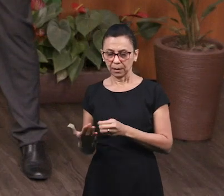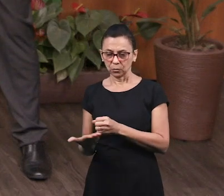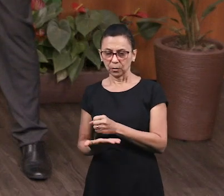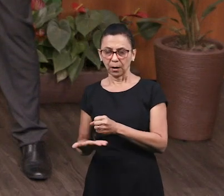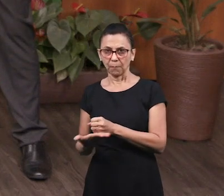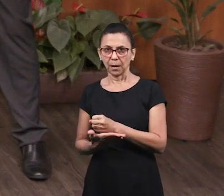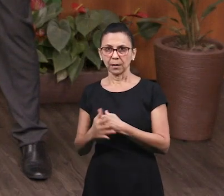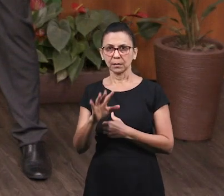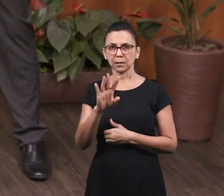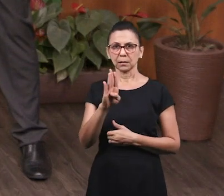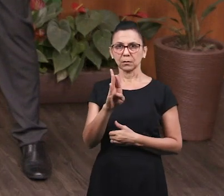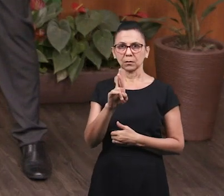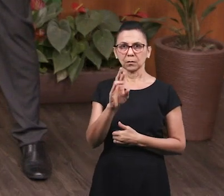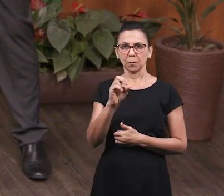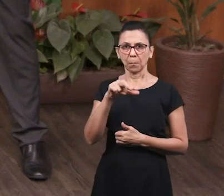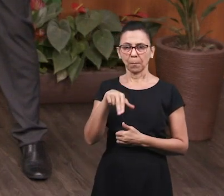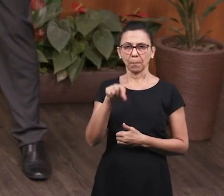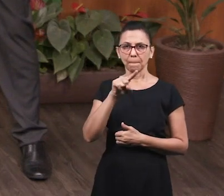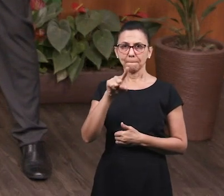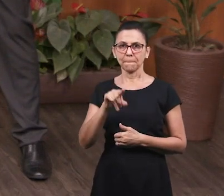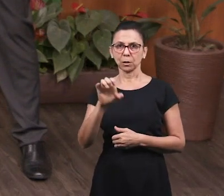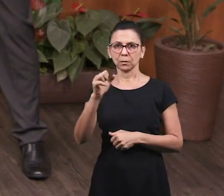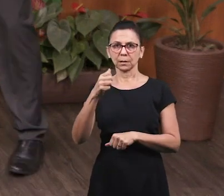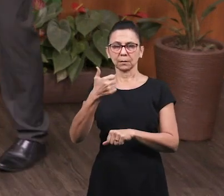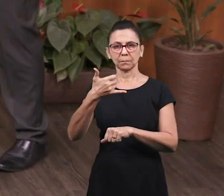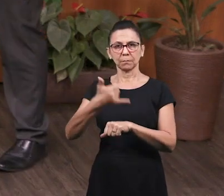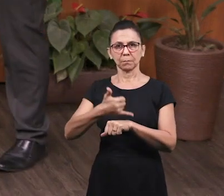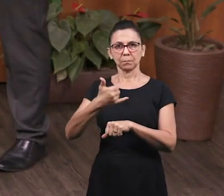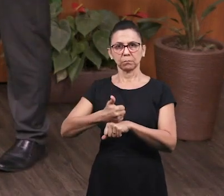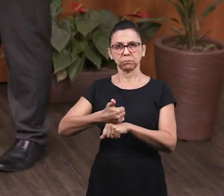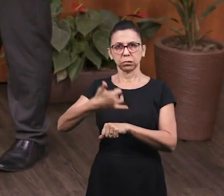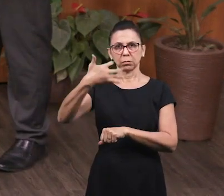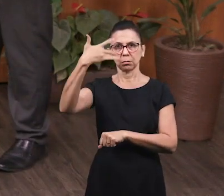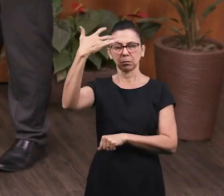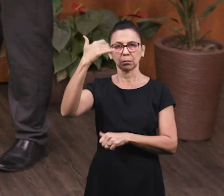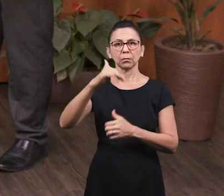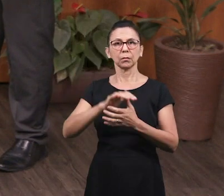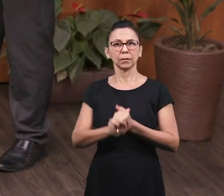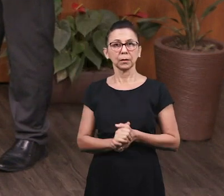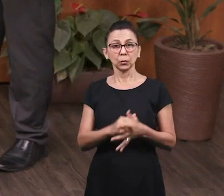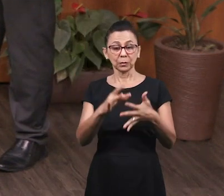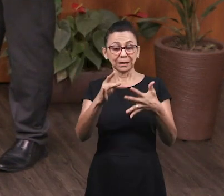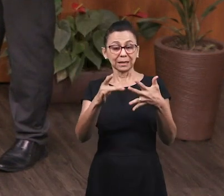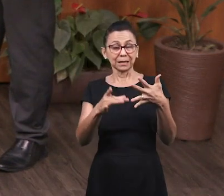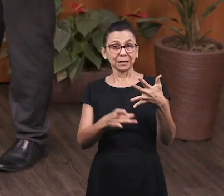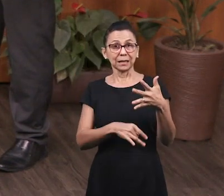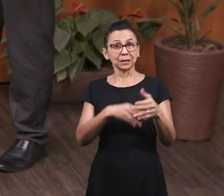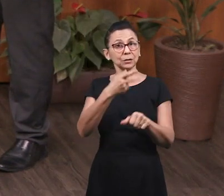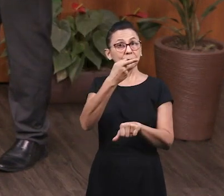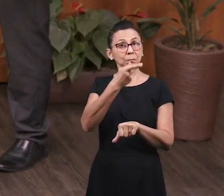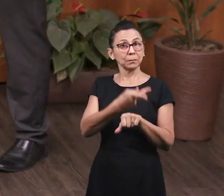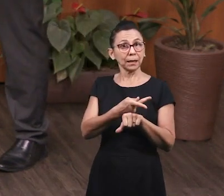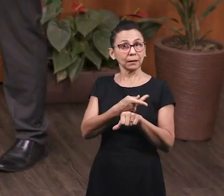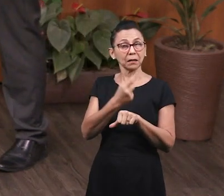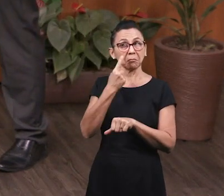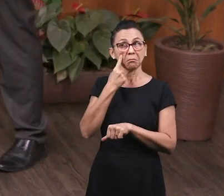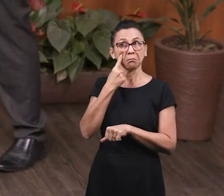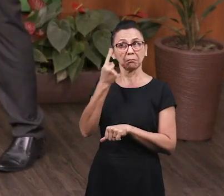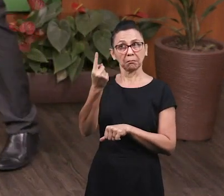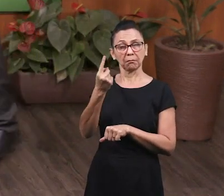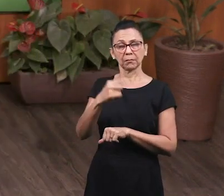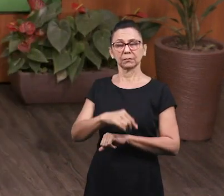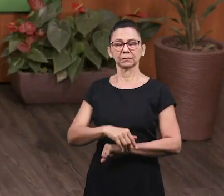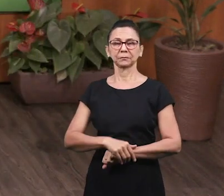en airain et des détails en argent, comme se trouve ici dans la figure